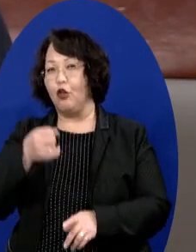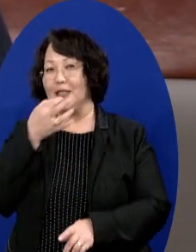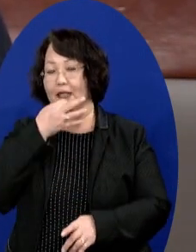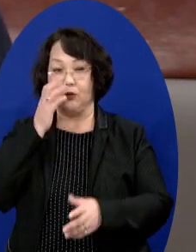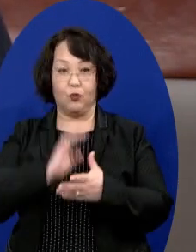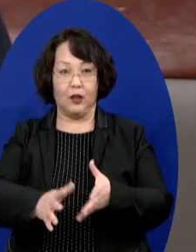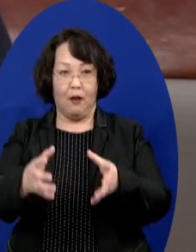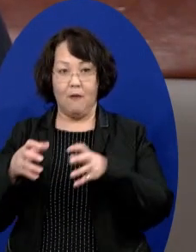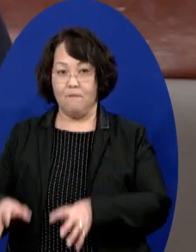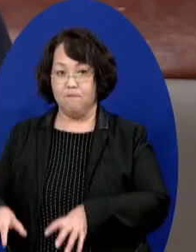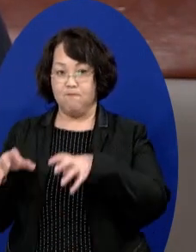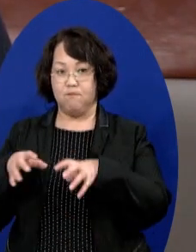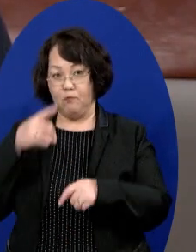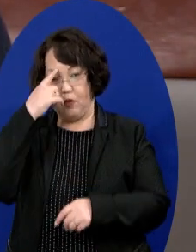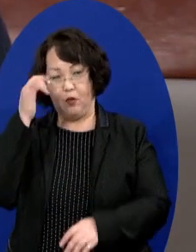бас нэг тийм амар их